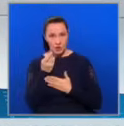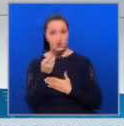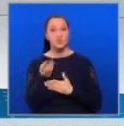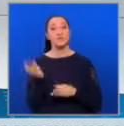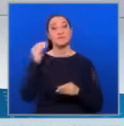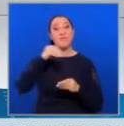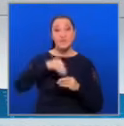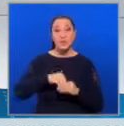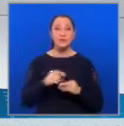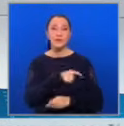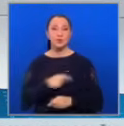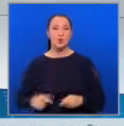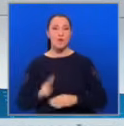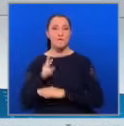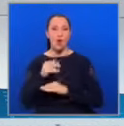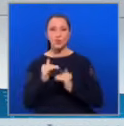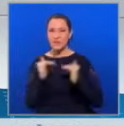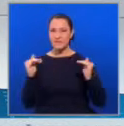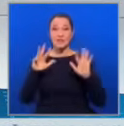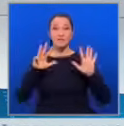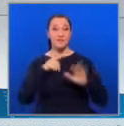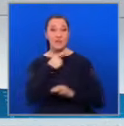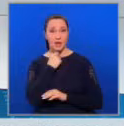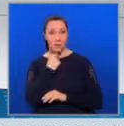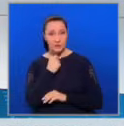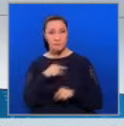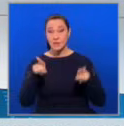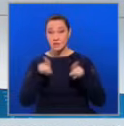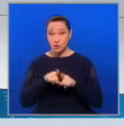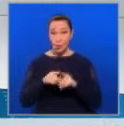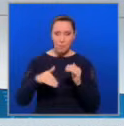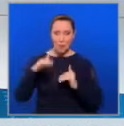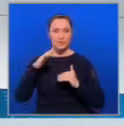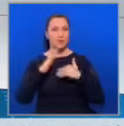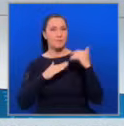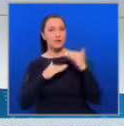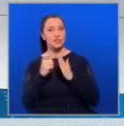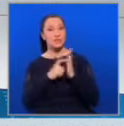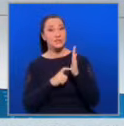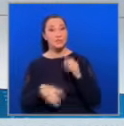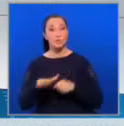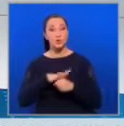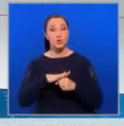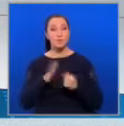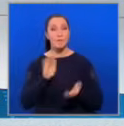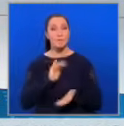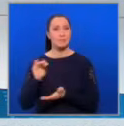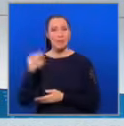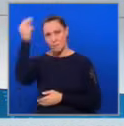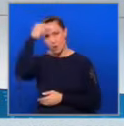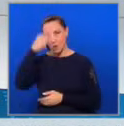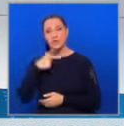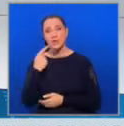въведени национални входни нива за деветокласниците също с повече практически задачи по основните предмети